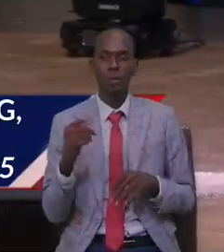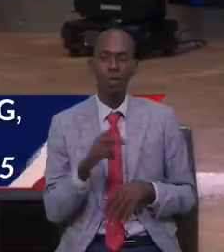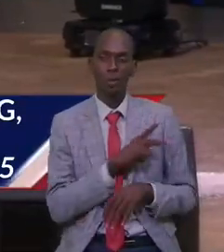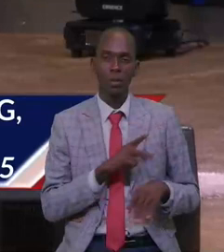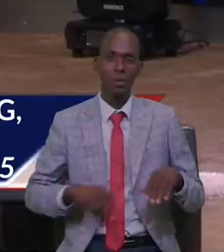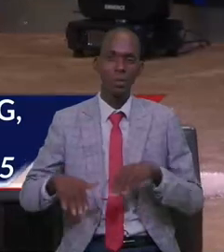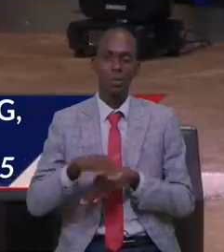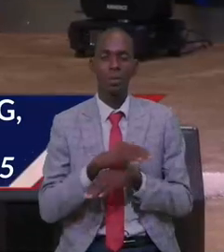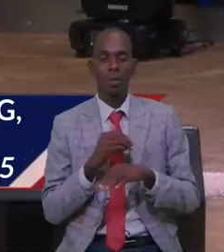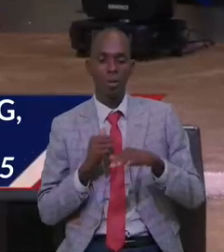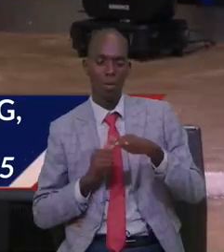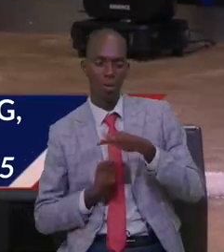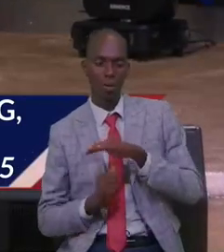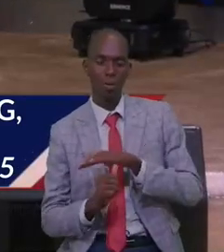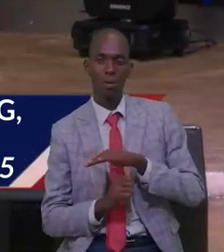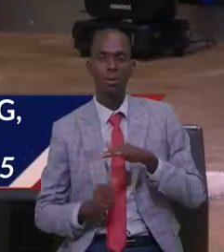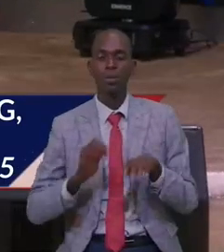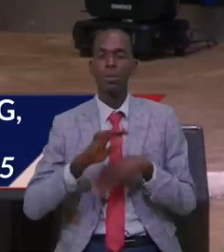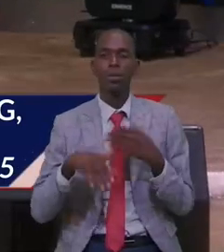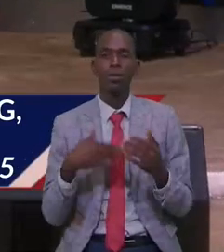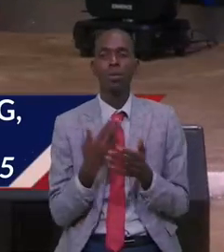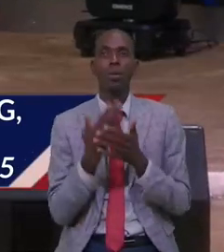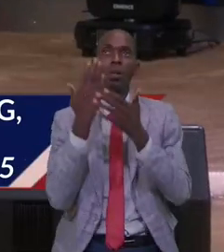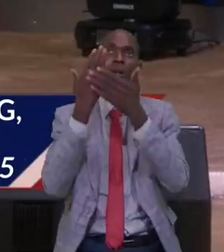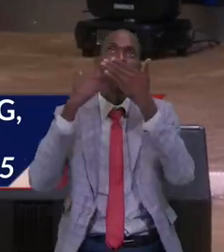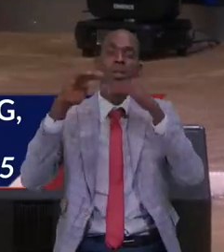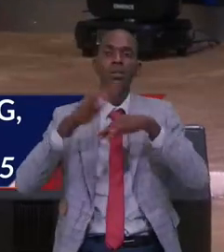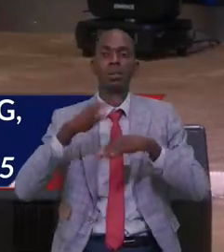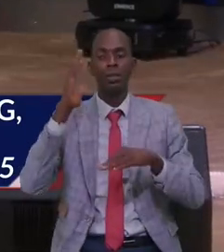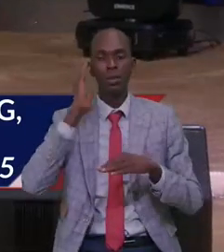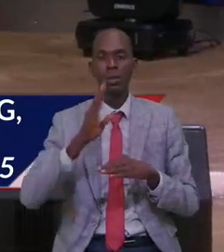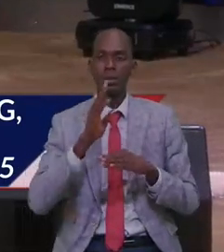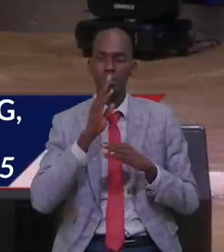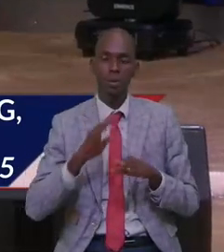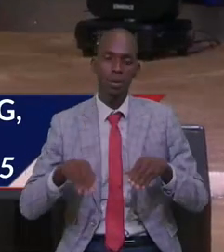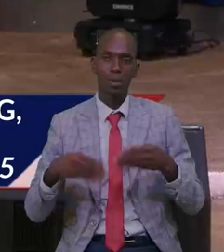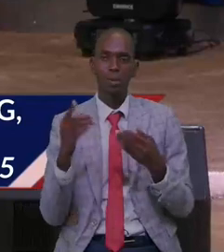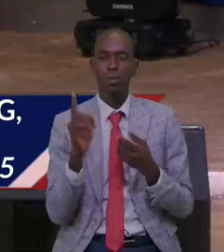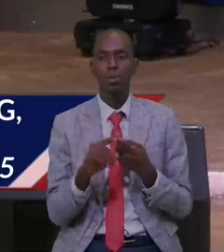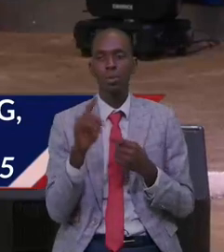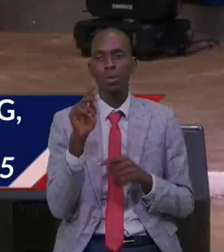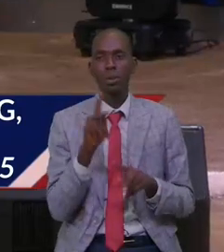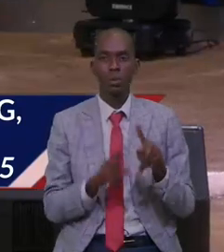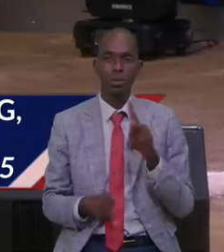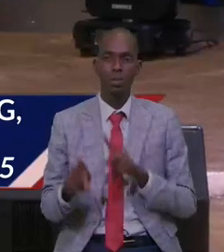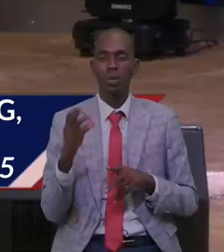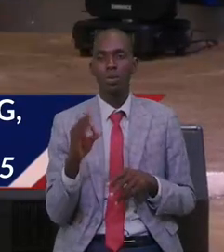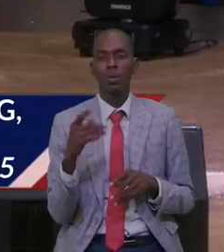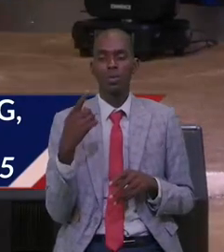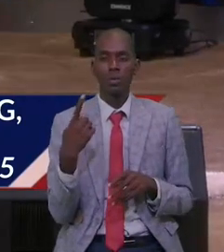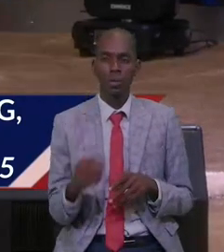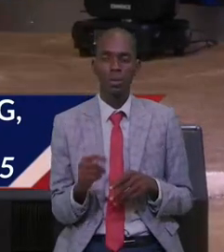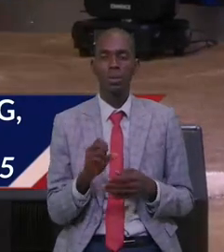sont sous les cieux seront donnés au peuple des saints du Très-Haut.